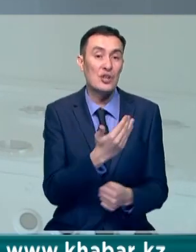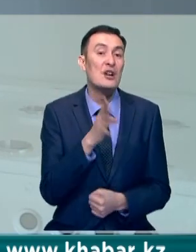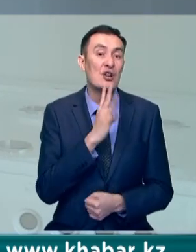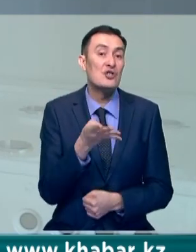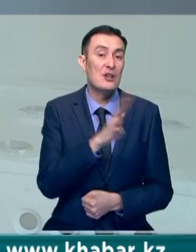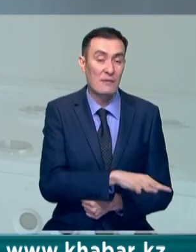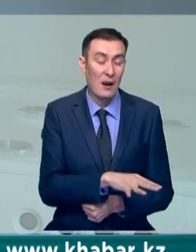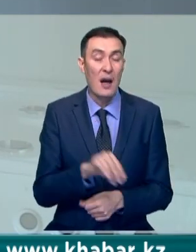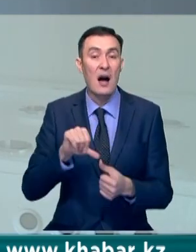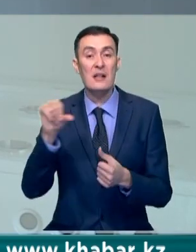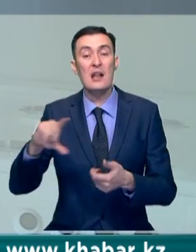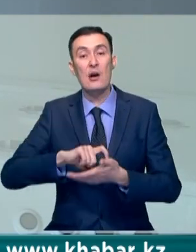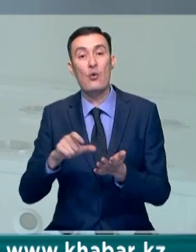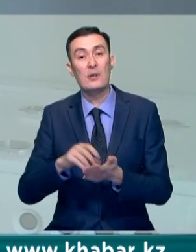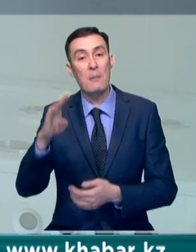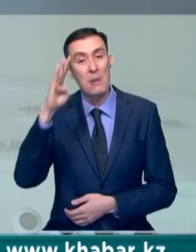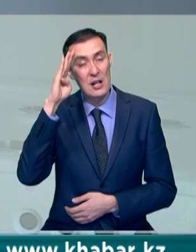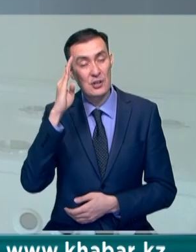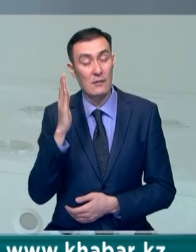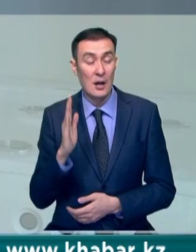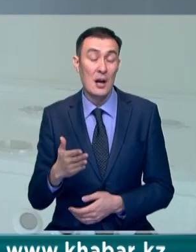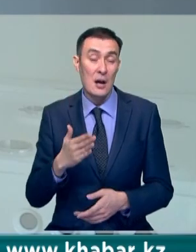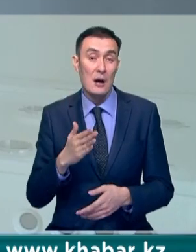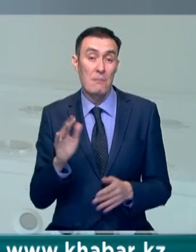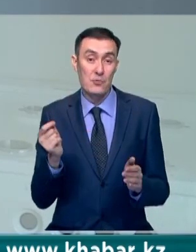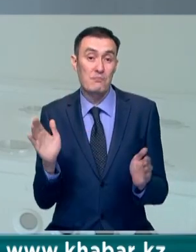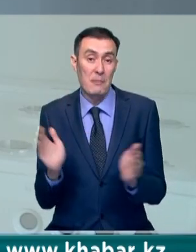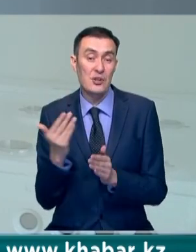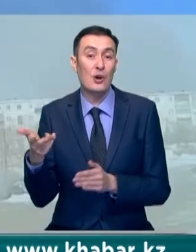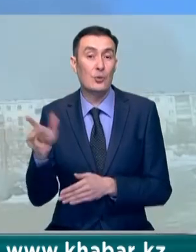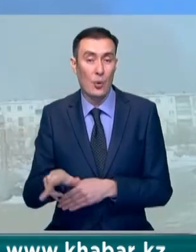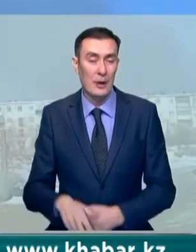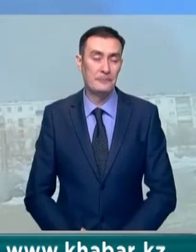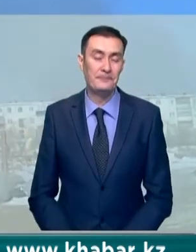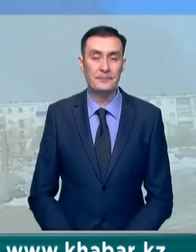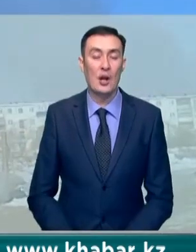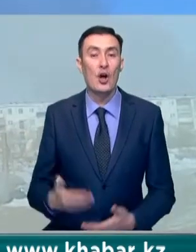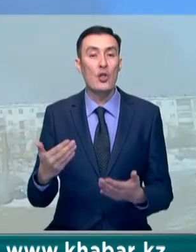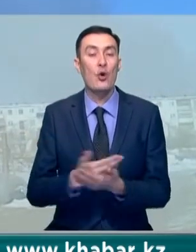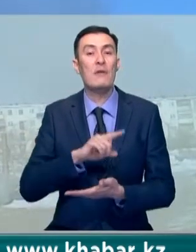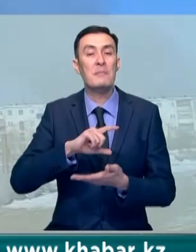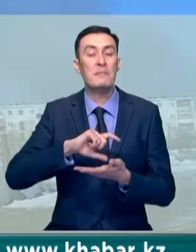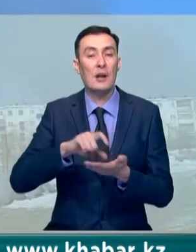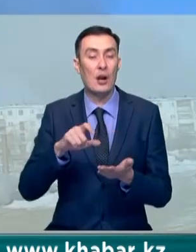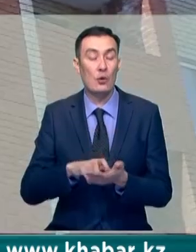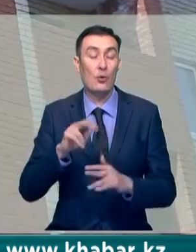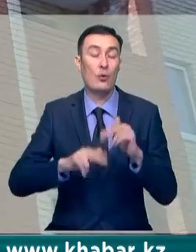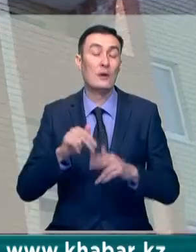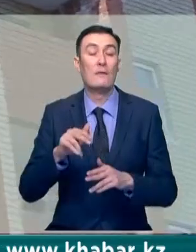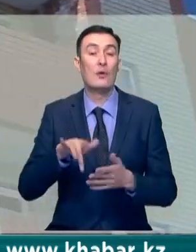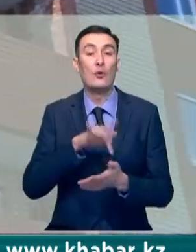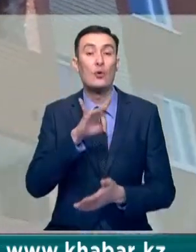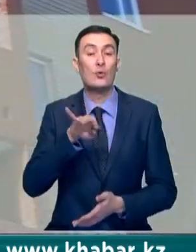4. Отдельная комната у мальчиков, ну поменьше, потому что их 3. Новый микрорайон в Рудном застраивают 2 года. Это уже